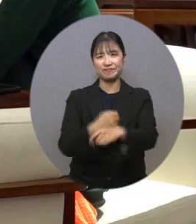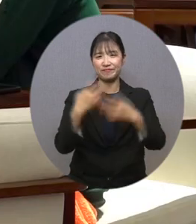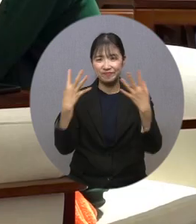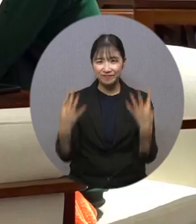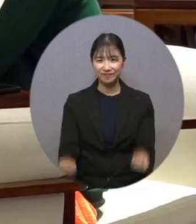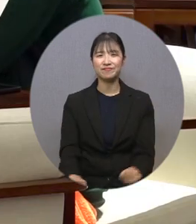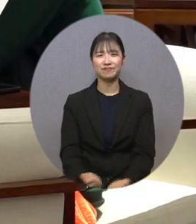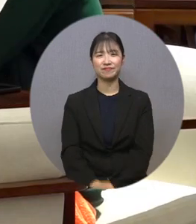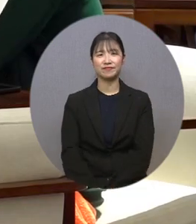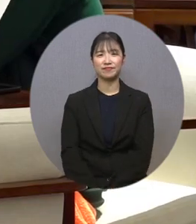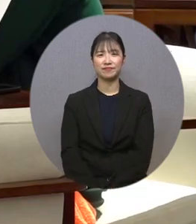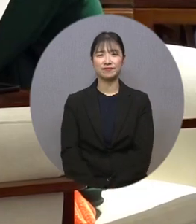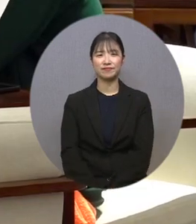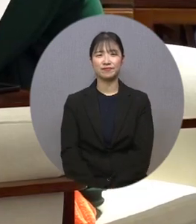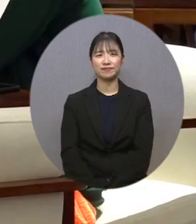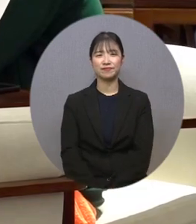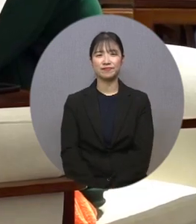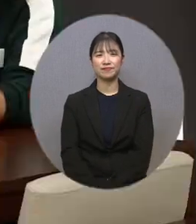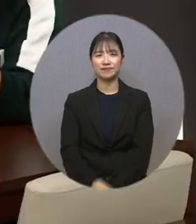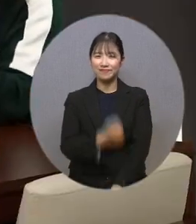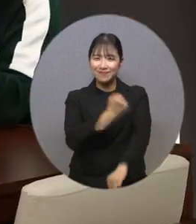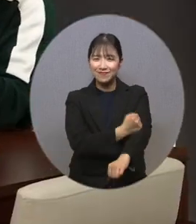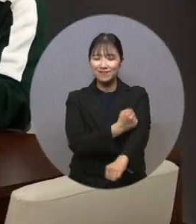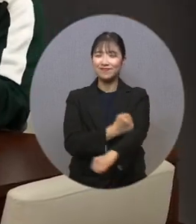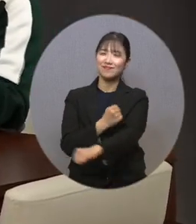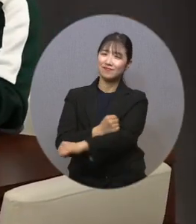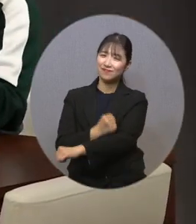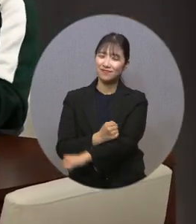많으셨습니다. 고생하셨습니다.